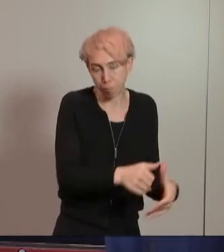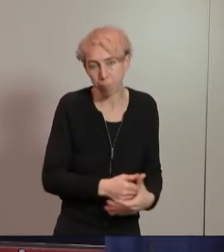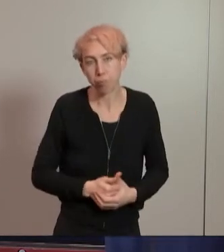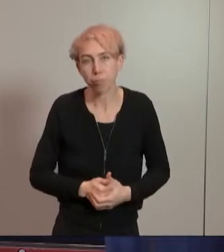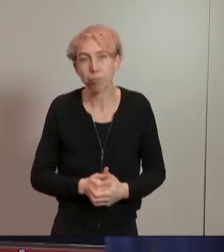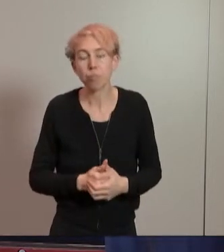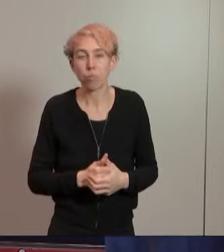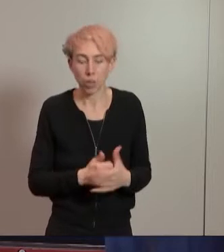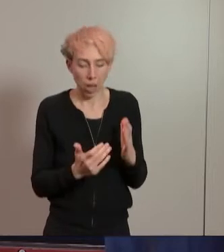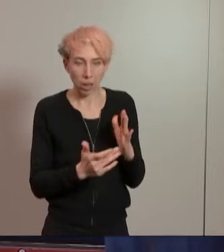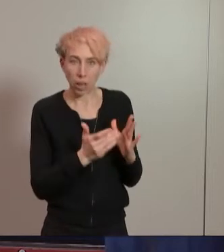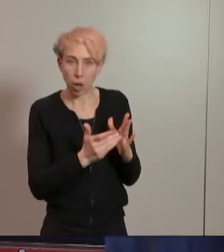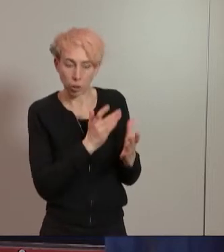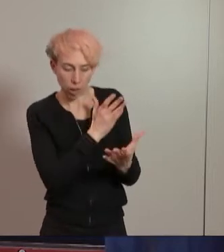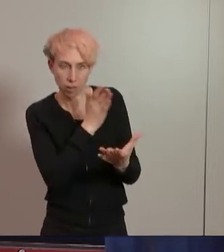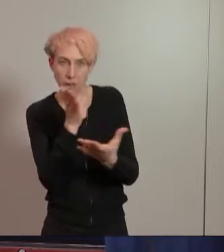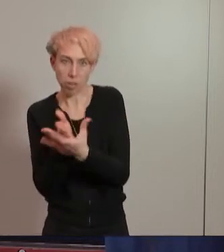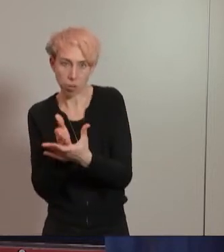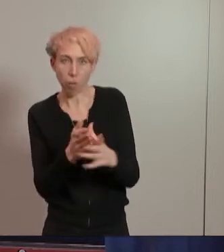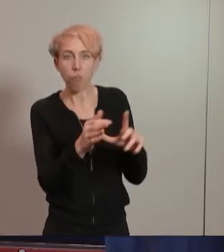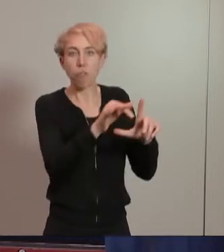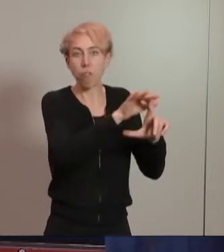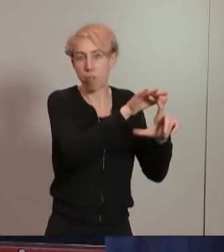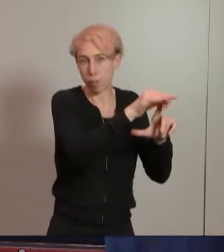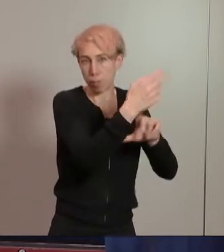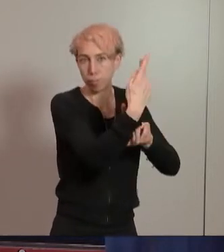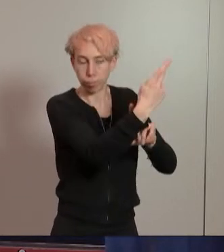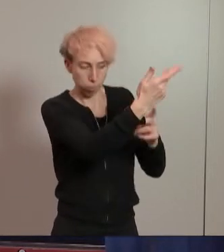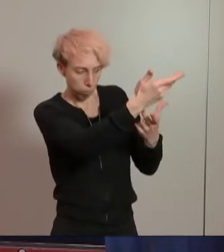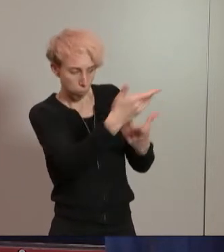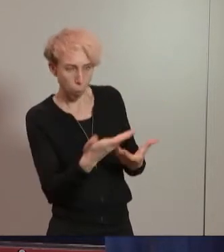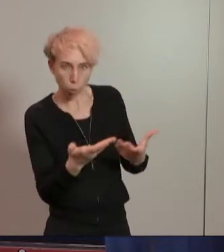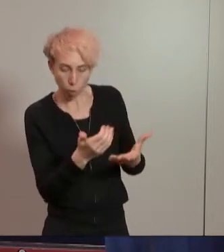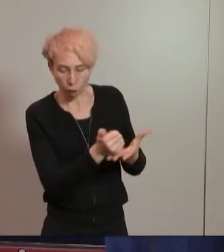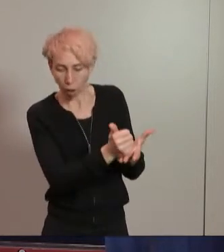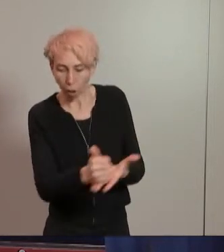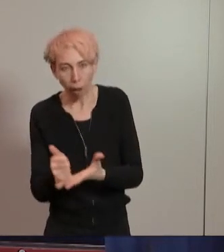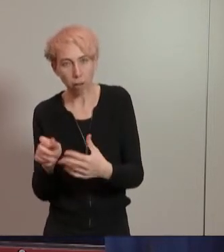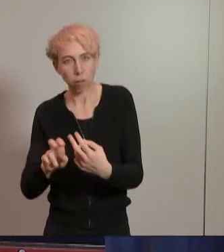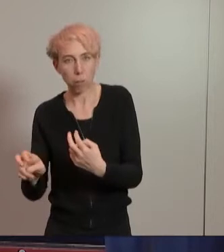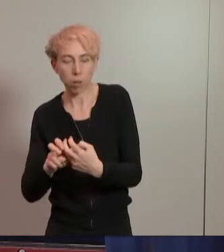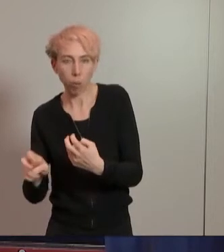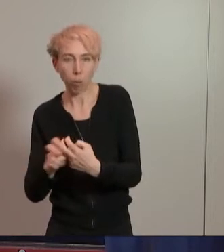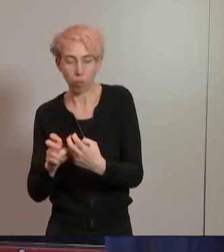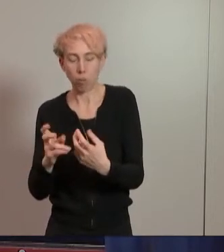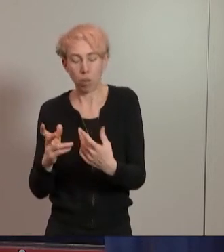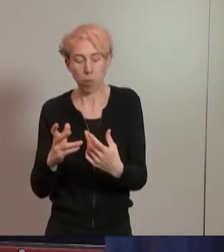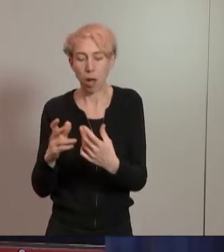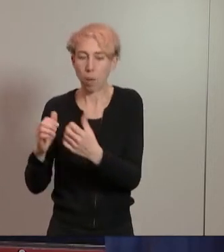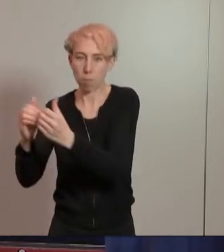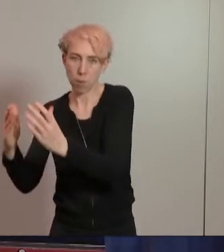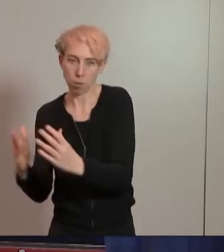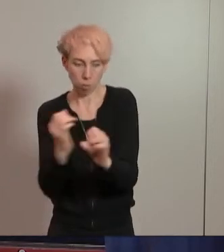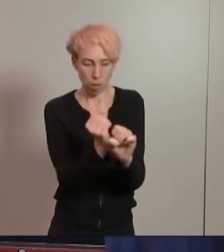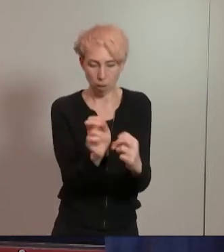Le catalogue des interventions du FIPHFP propose une aide au déplacement pour les trajets domicile-travail visant